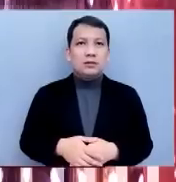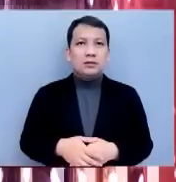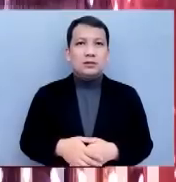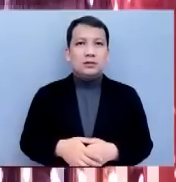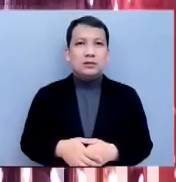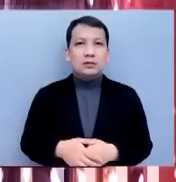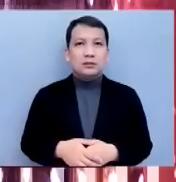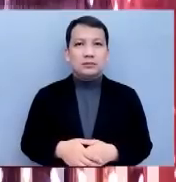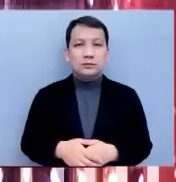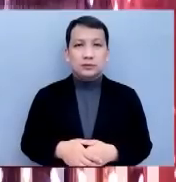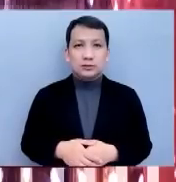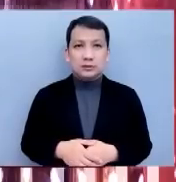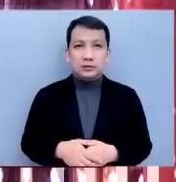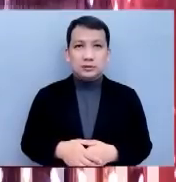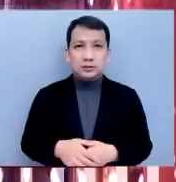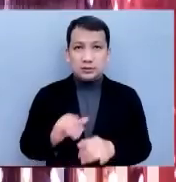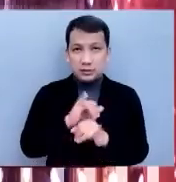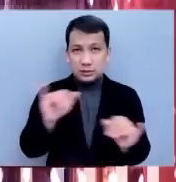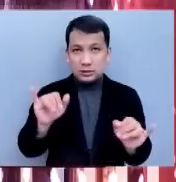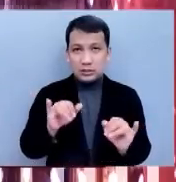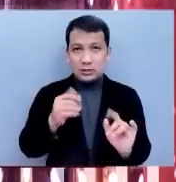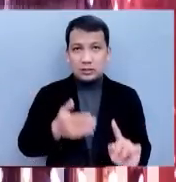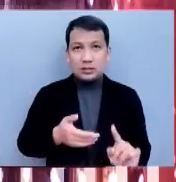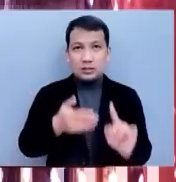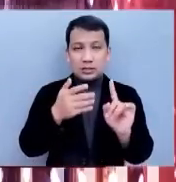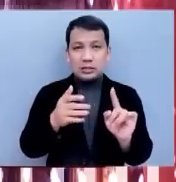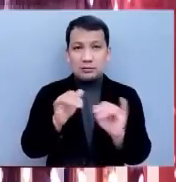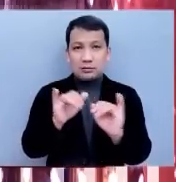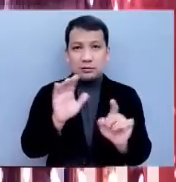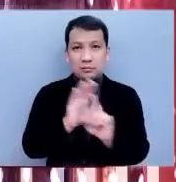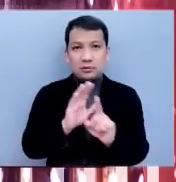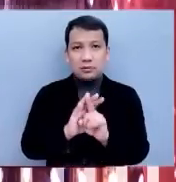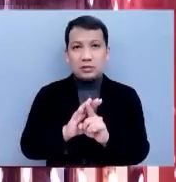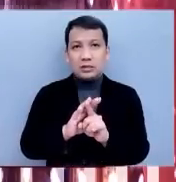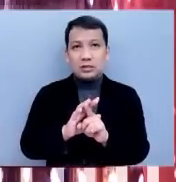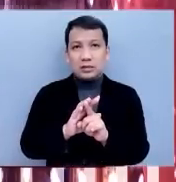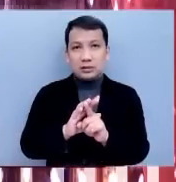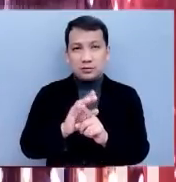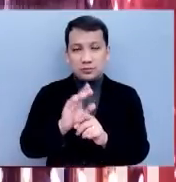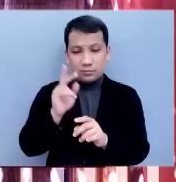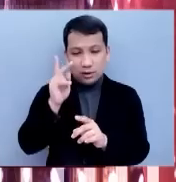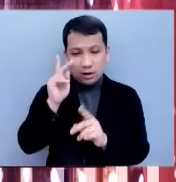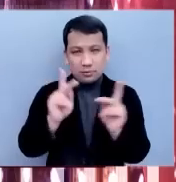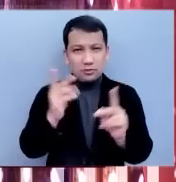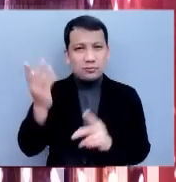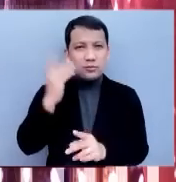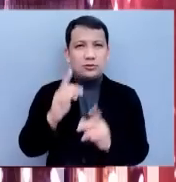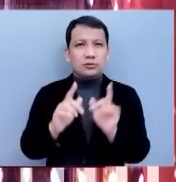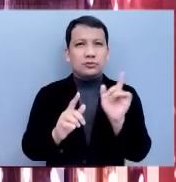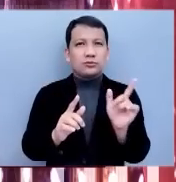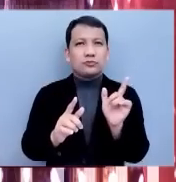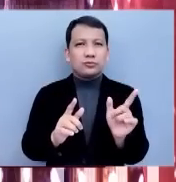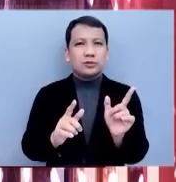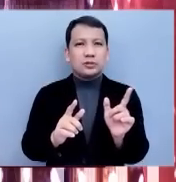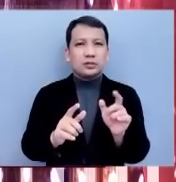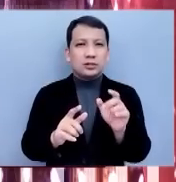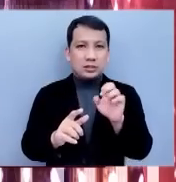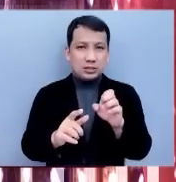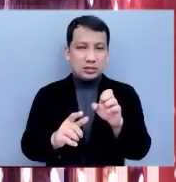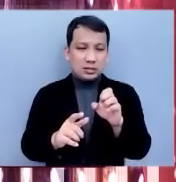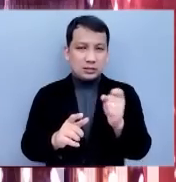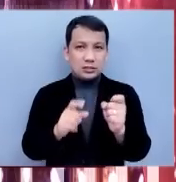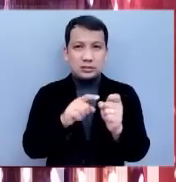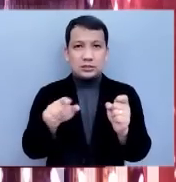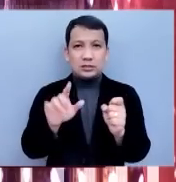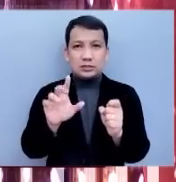And just like that, ang iconic at pop culture phenomenon noong early 20s na Sex and the City, 25